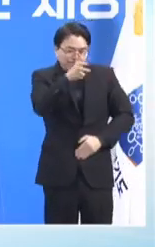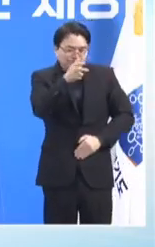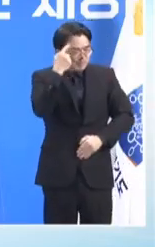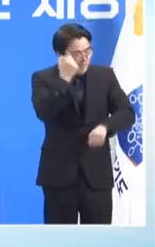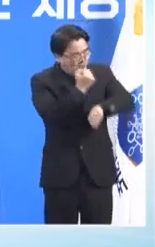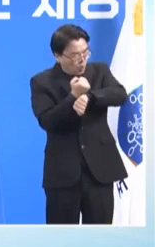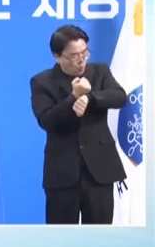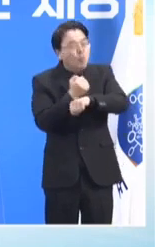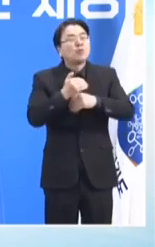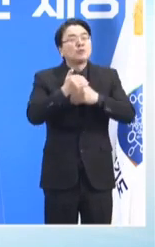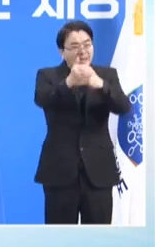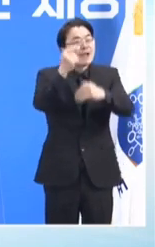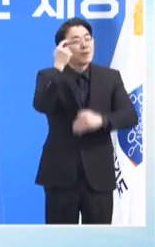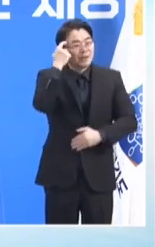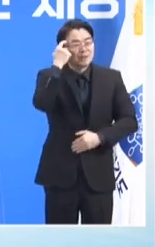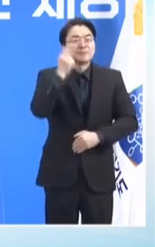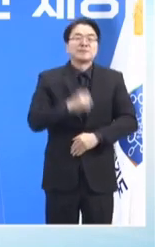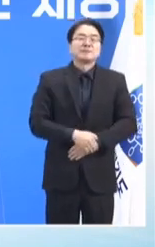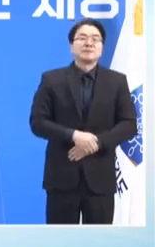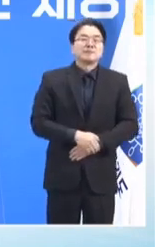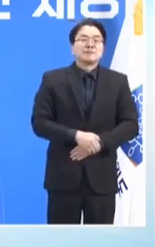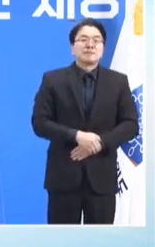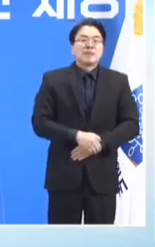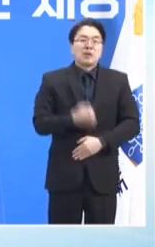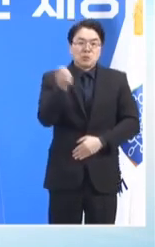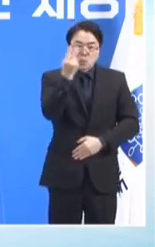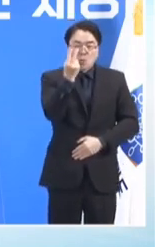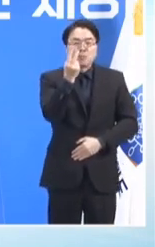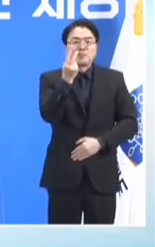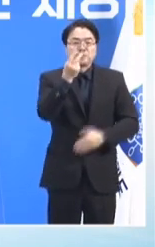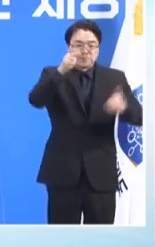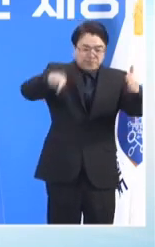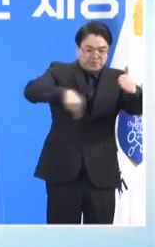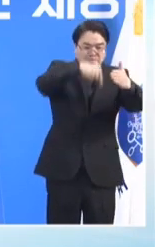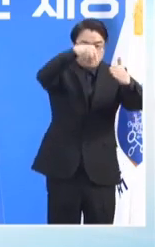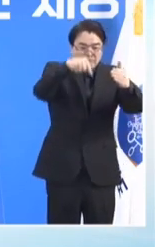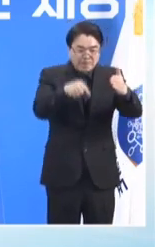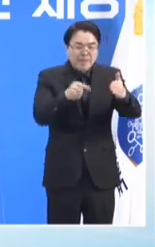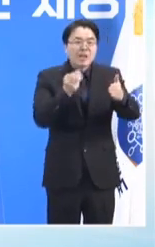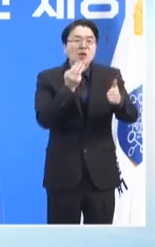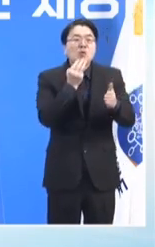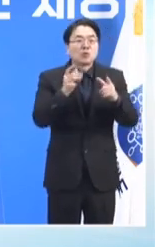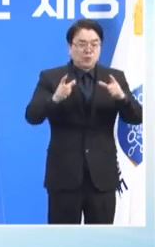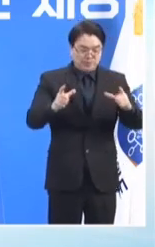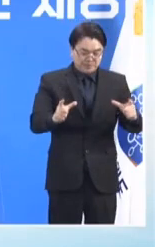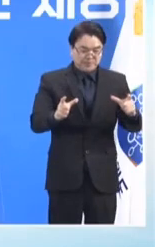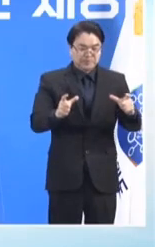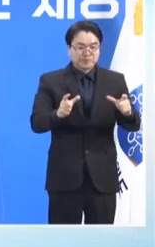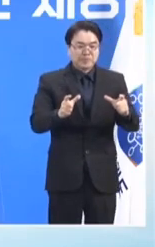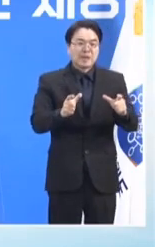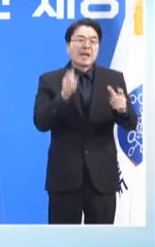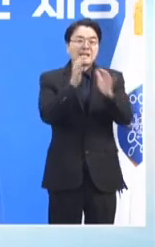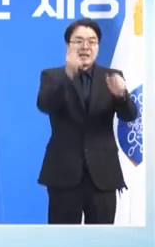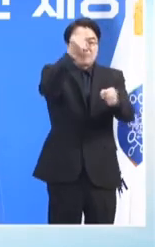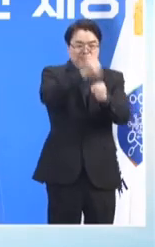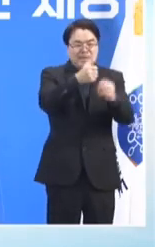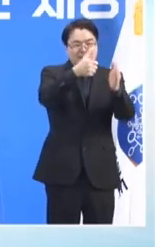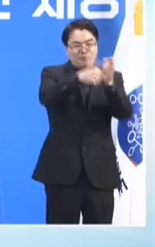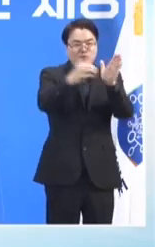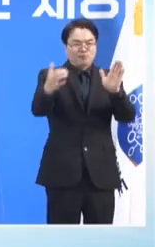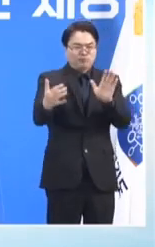계획입니다. 둘째, 도내 투명 인공 구조물의 조리충돌 저감을 위한 시범사업을